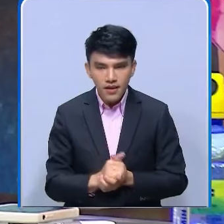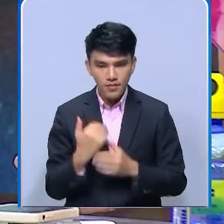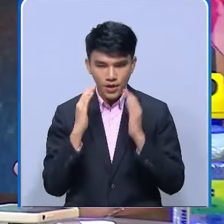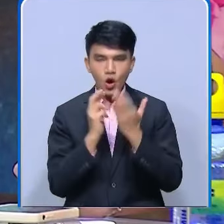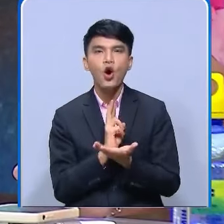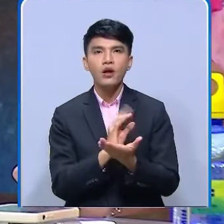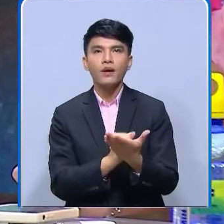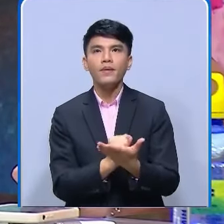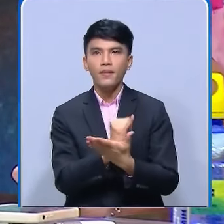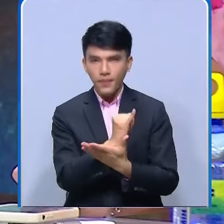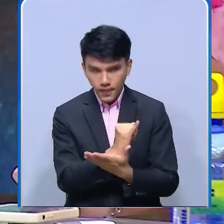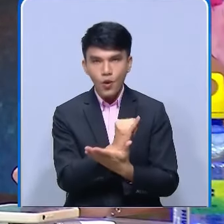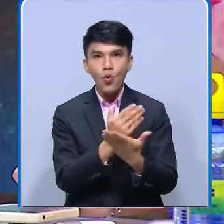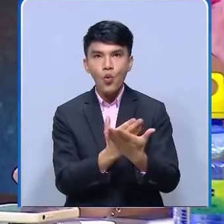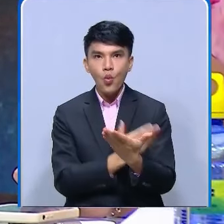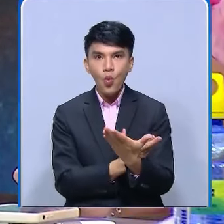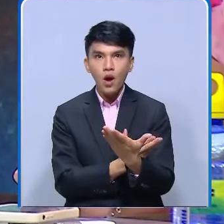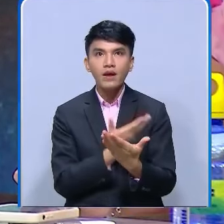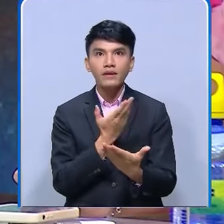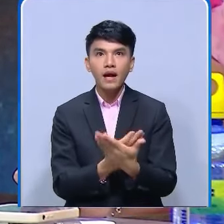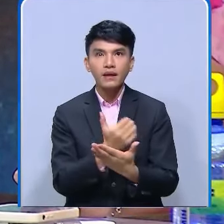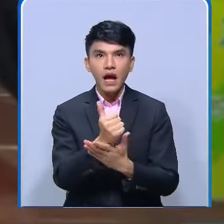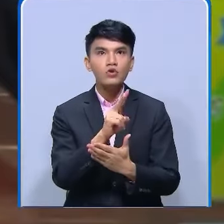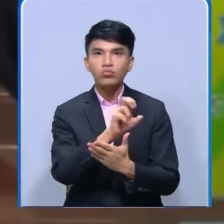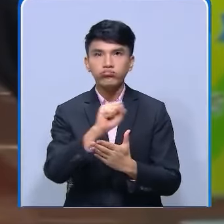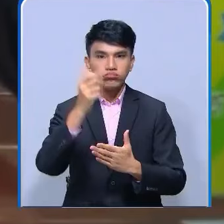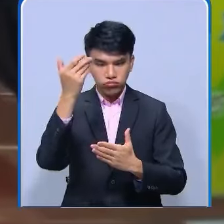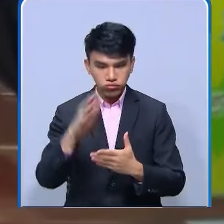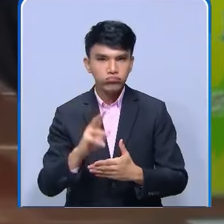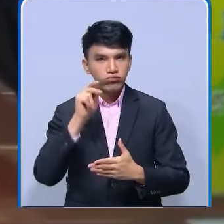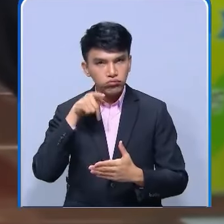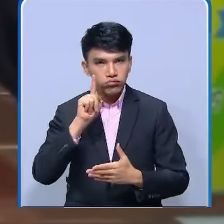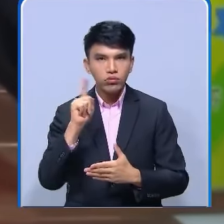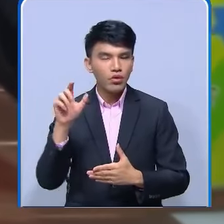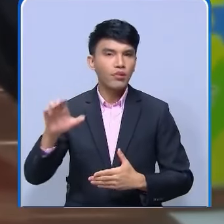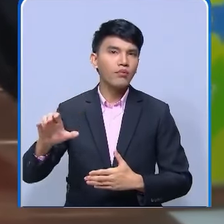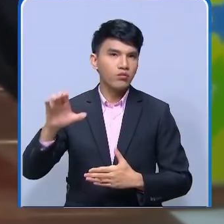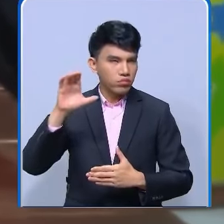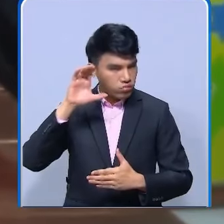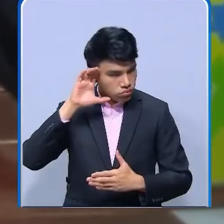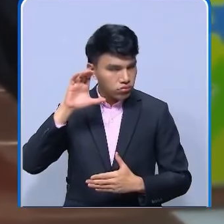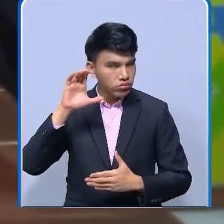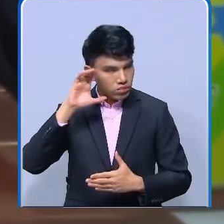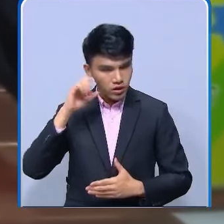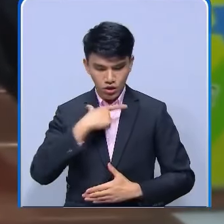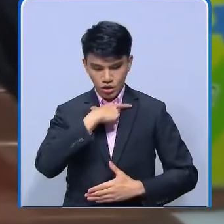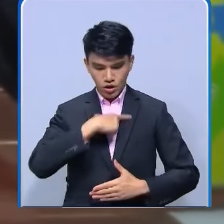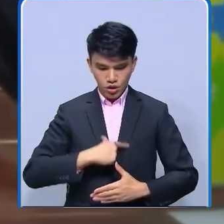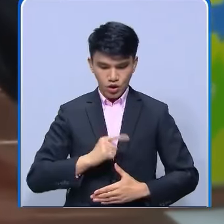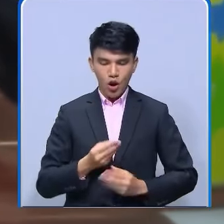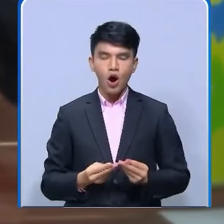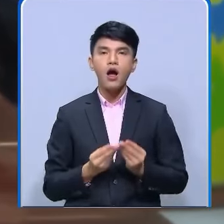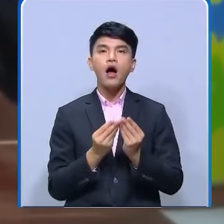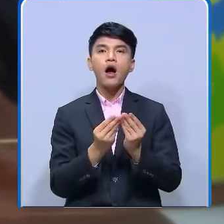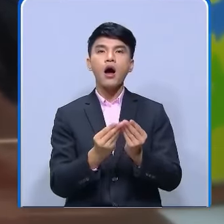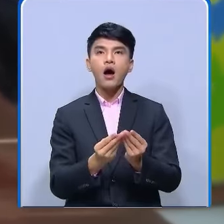างวัลถูกสลากกินแบ่งไปแล้วได้เงินไป 200,000 บาทคุณป้าผู้เสียหายหลงเชื่อนำสร้อยคอทองคำหนัก1บาทไป